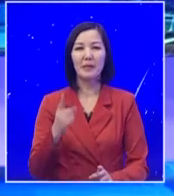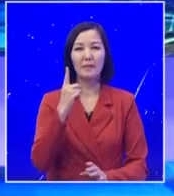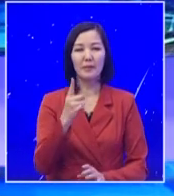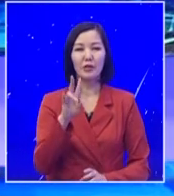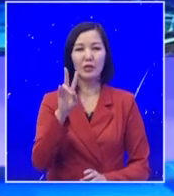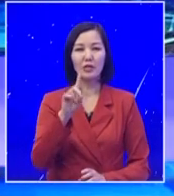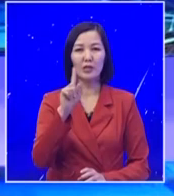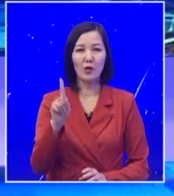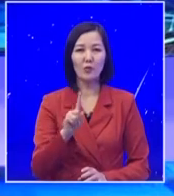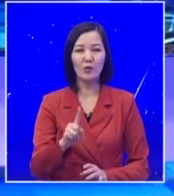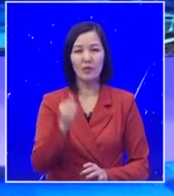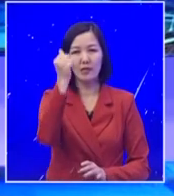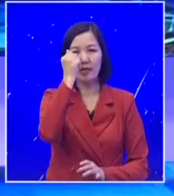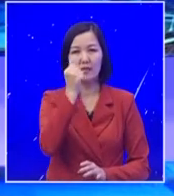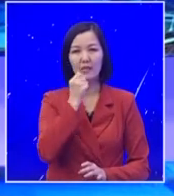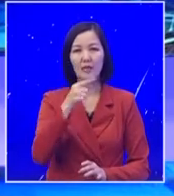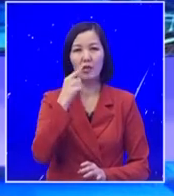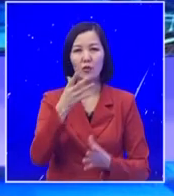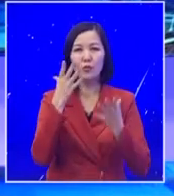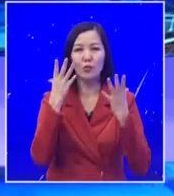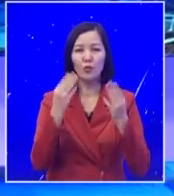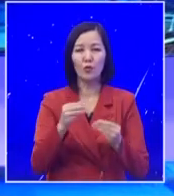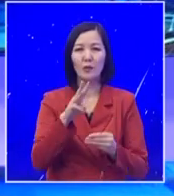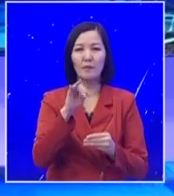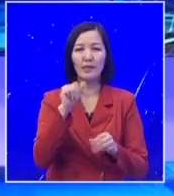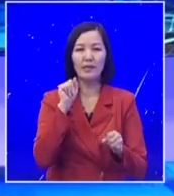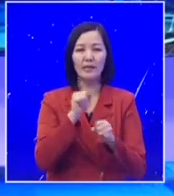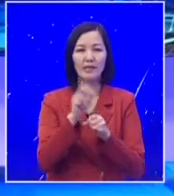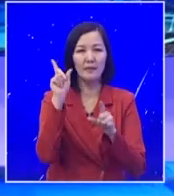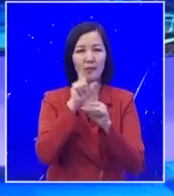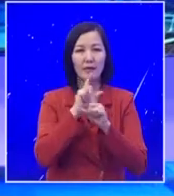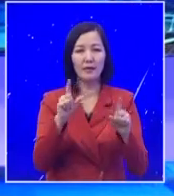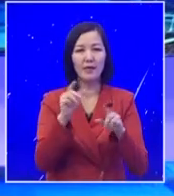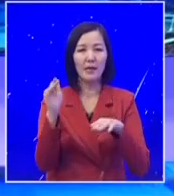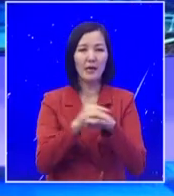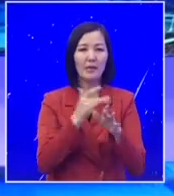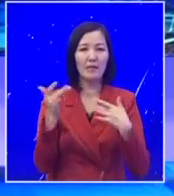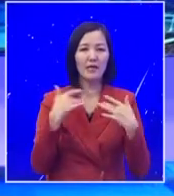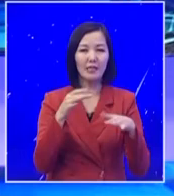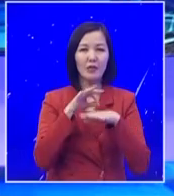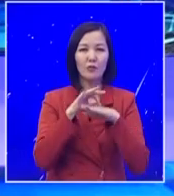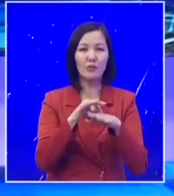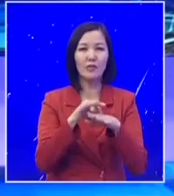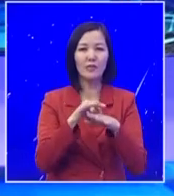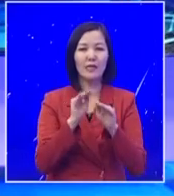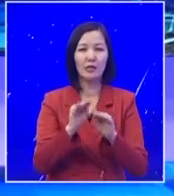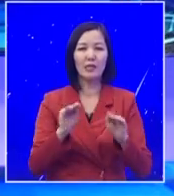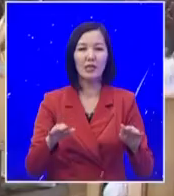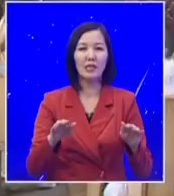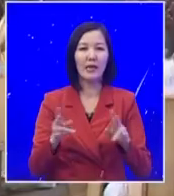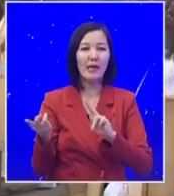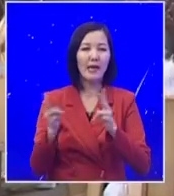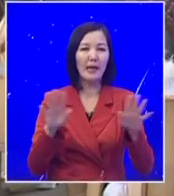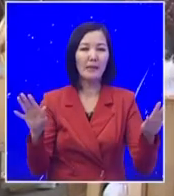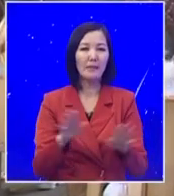Бірінші наурыз алғыс айту күні осы күнге орай Матай станциясында мектеп оқушылары қайырымдылық концерт өткізді. Теміржол клубында кішкентай өнерпаздардың